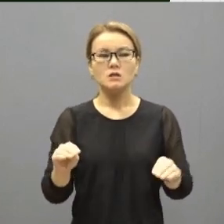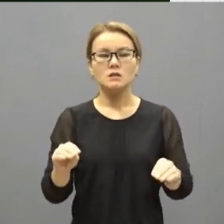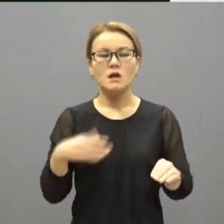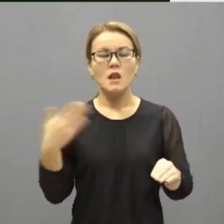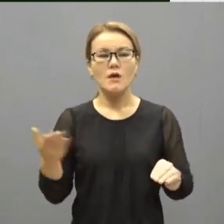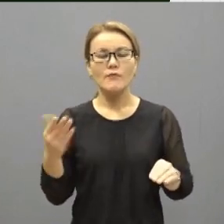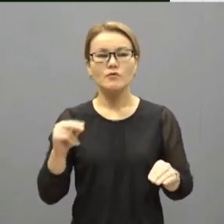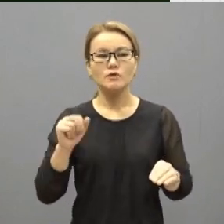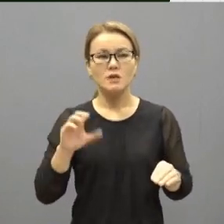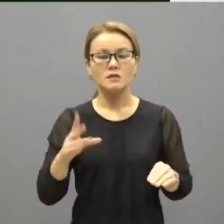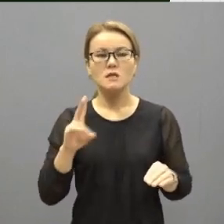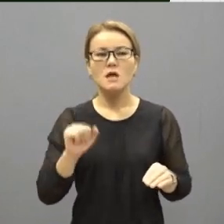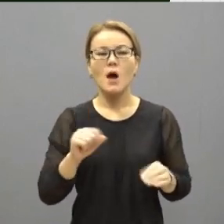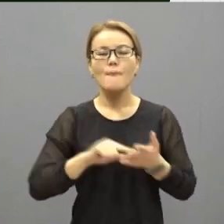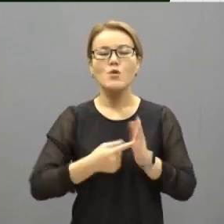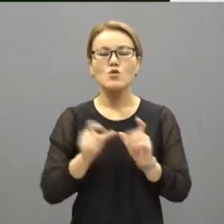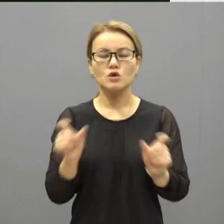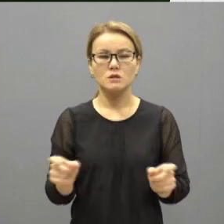нашего уравнения на множители.